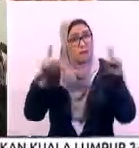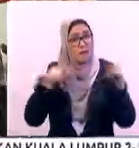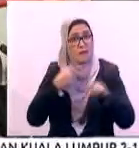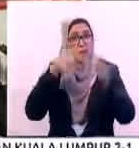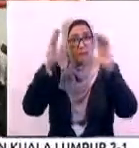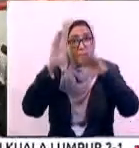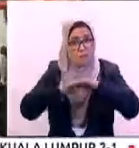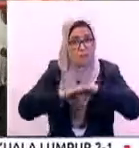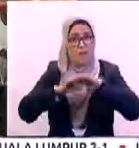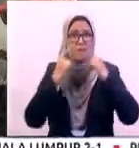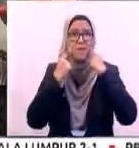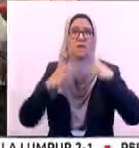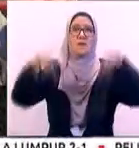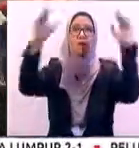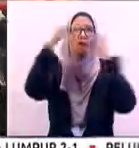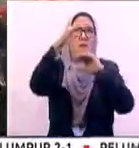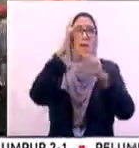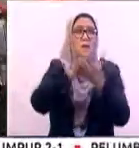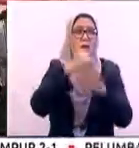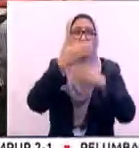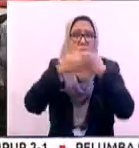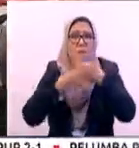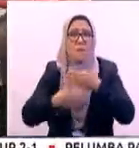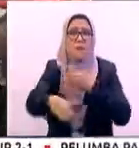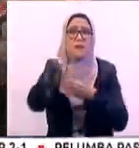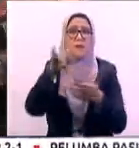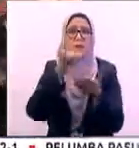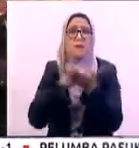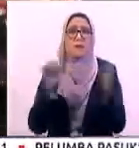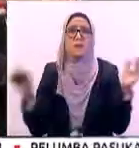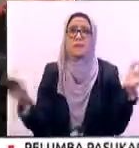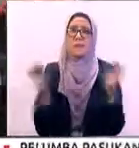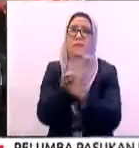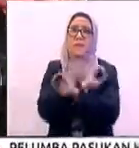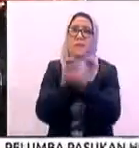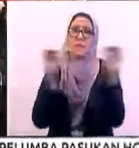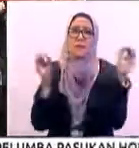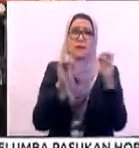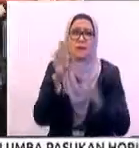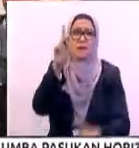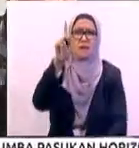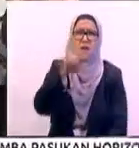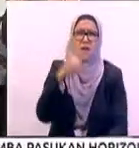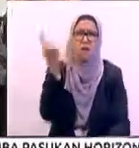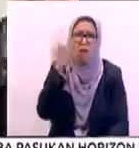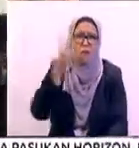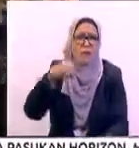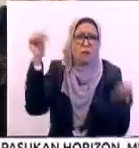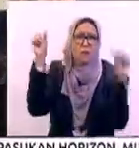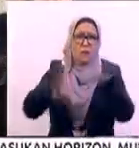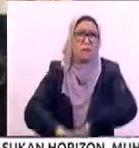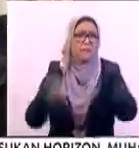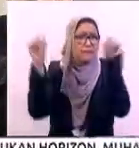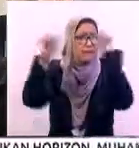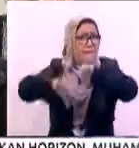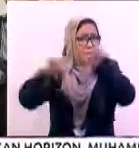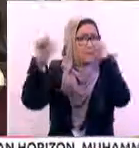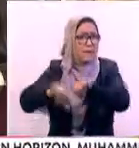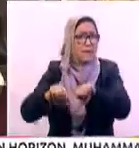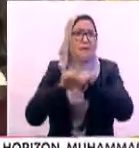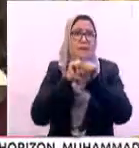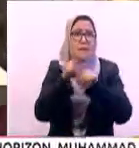Kuala Lumpur. Tapi lepas kita punya legend kita bermain, dan tak ada lagi dah. Kuala Lumpur asyik kalah dan Kuala Lumpur pernah jatuh Piala